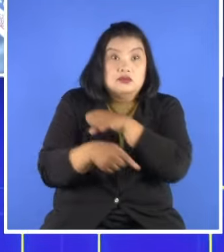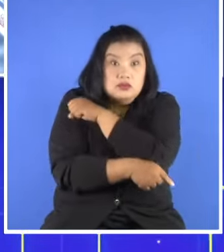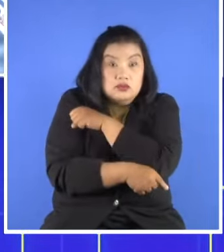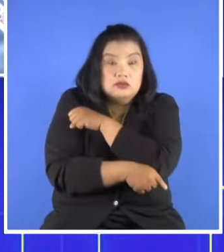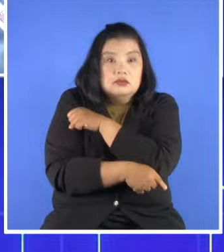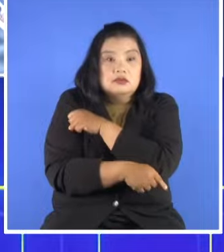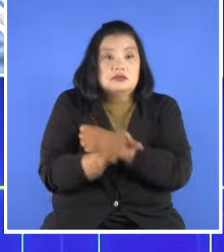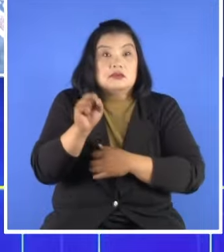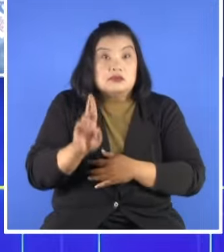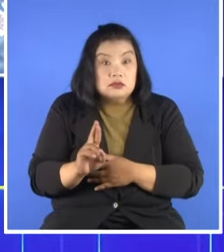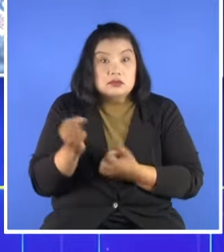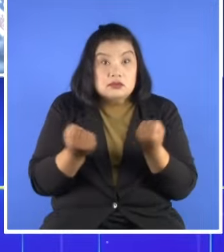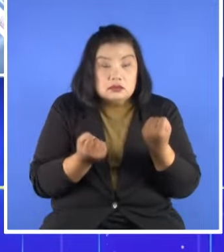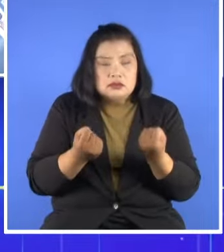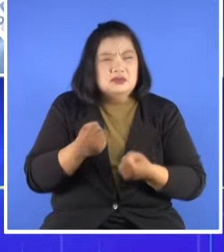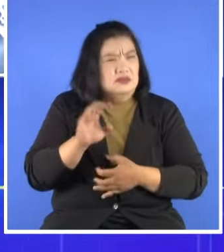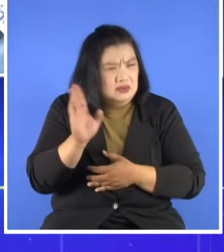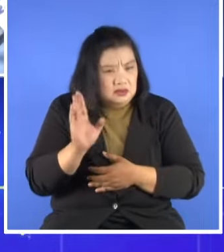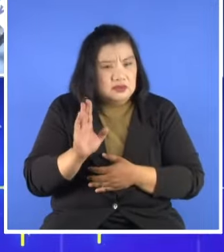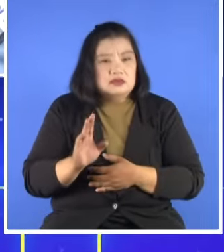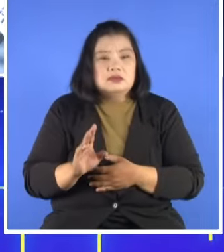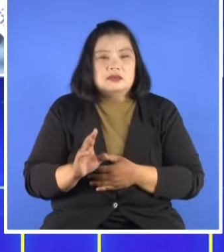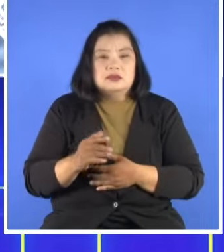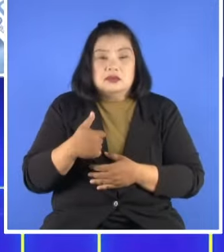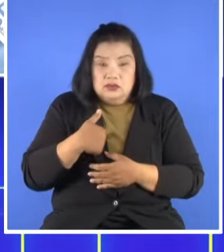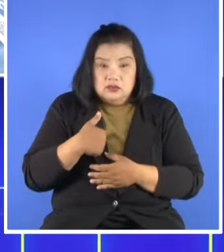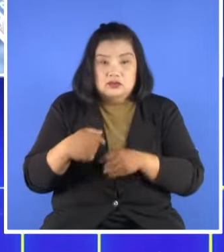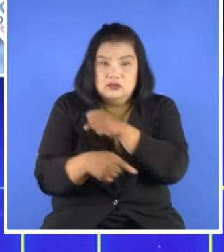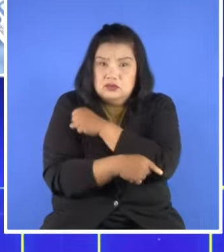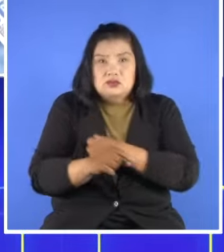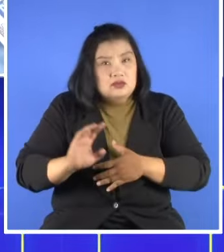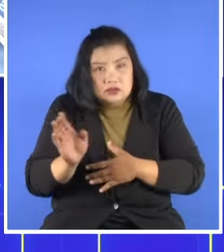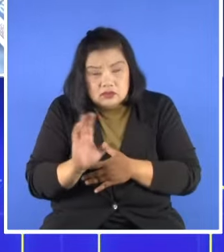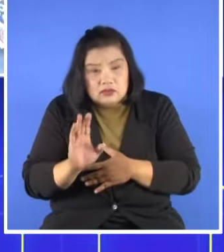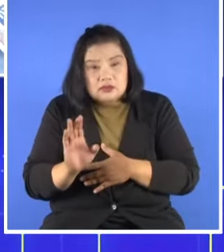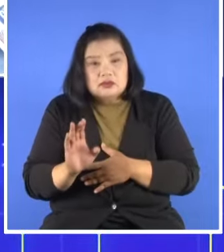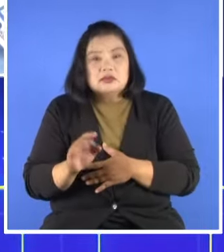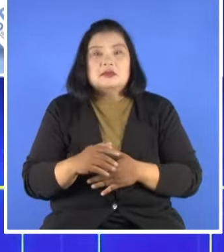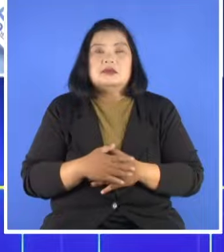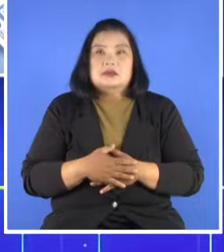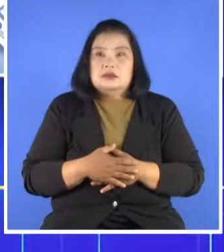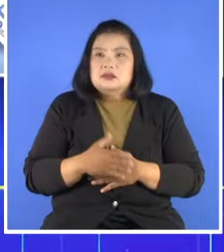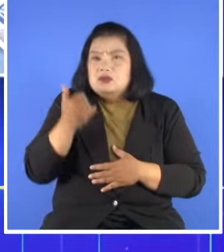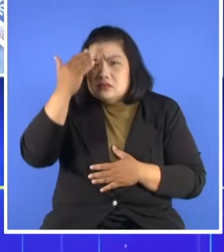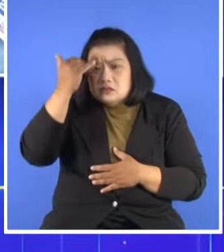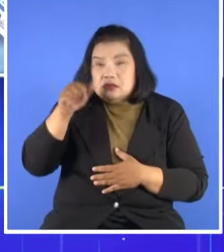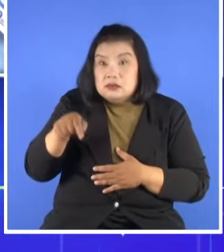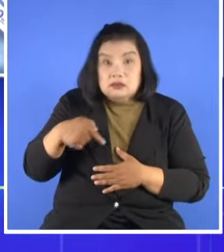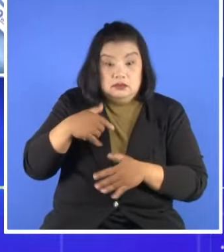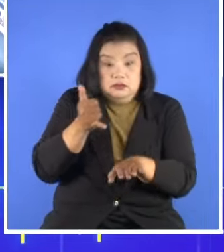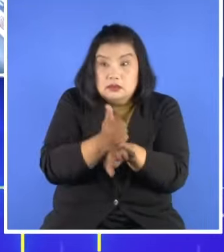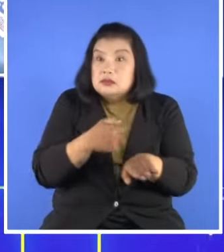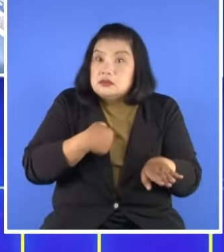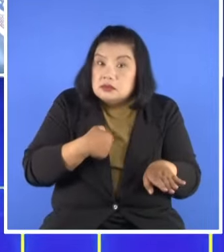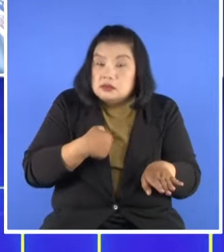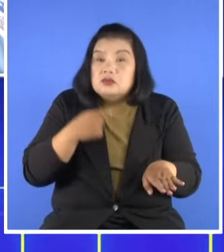ฮะกล่าวหาว่าแท็กซี่โกงซึ่งก็ไม่ใช่คันของผมที่โกงนะครับเพราะผู้โดยสารเนี่ยยังไม่ได้ขึ้นรถผมเลย